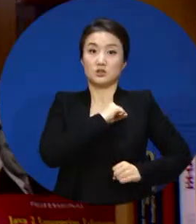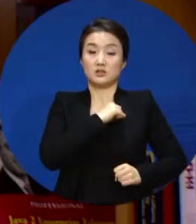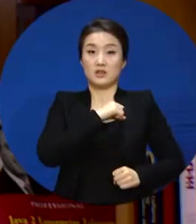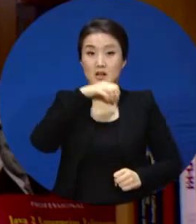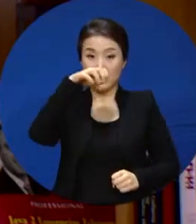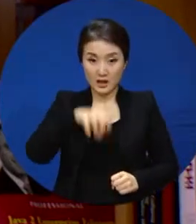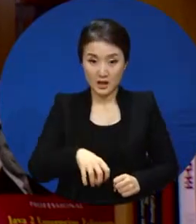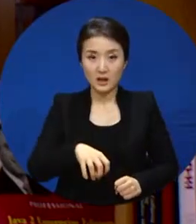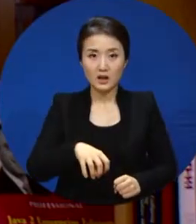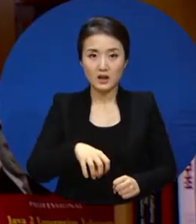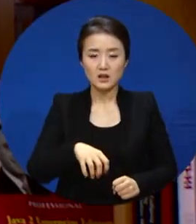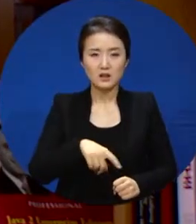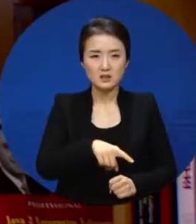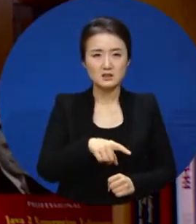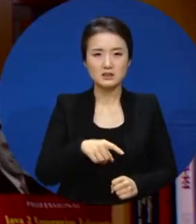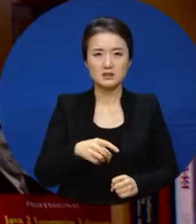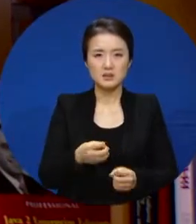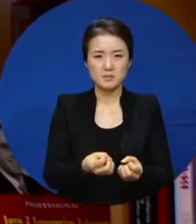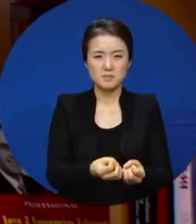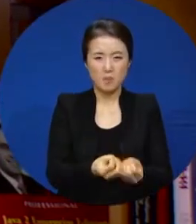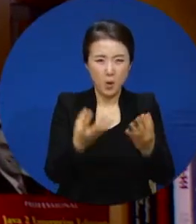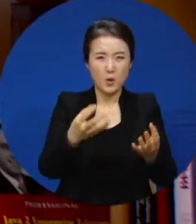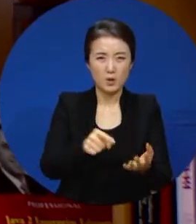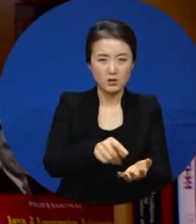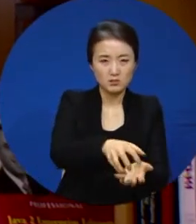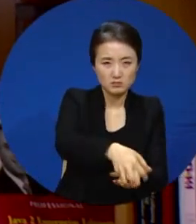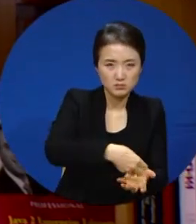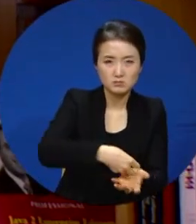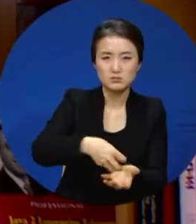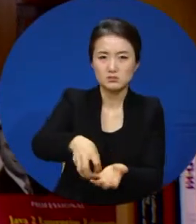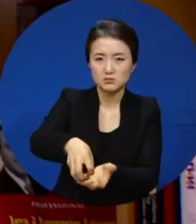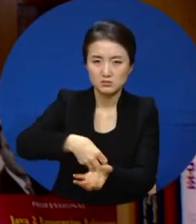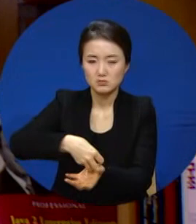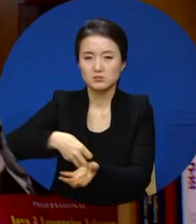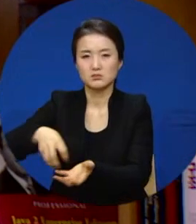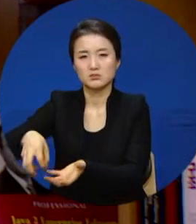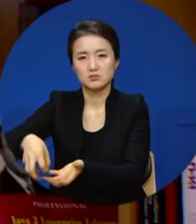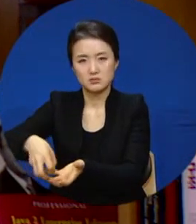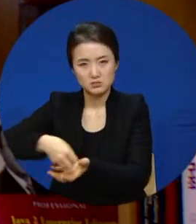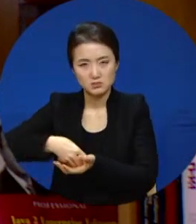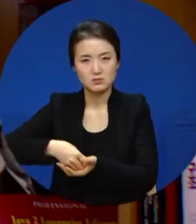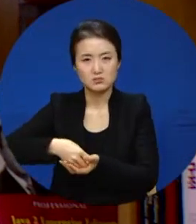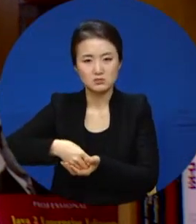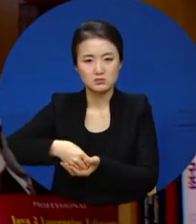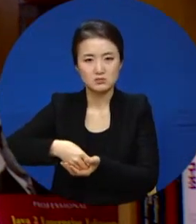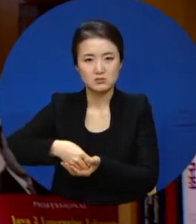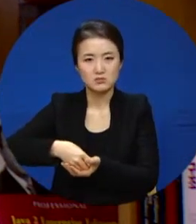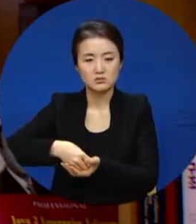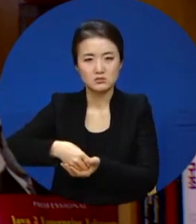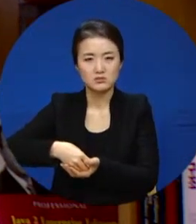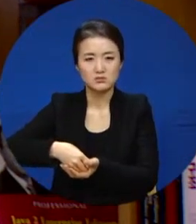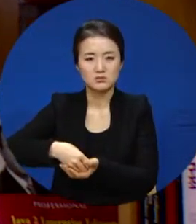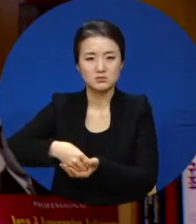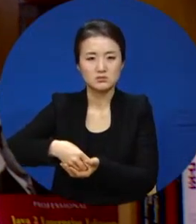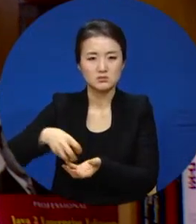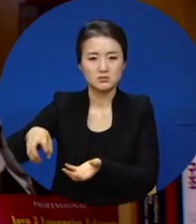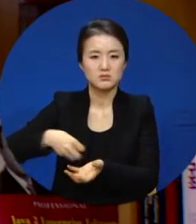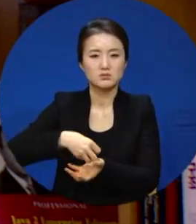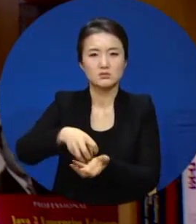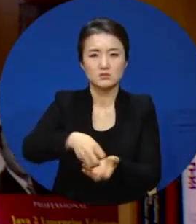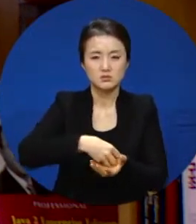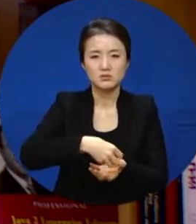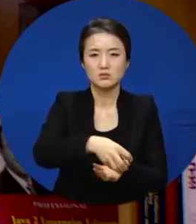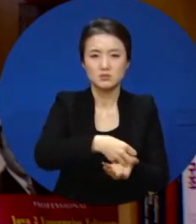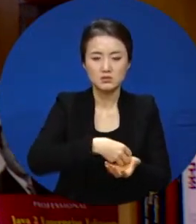군인 아닙니까 지휘관이 군인의 부모한테 연락을 했다는 거예요 이 아이를 질에 제거하는 쪽에